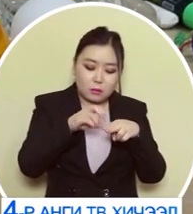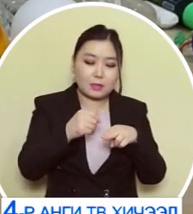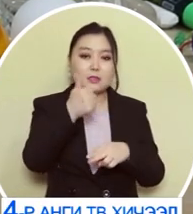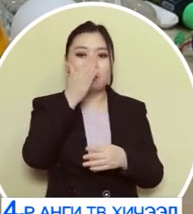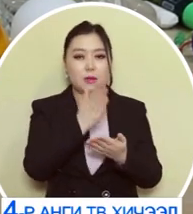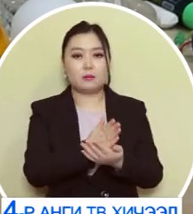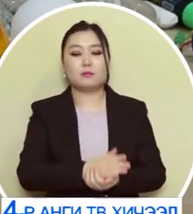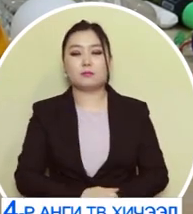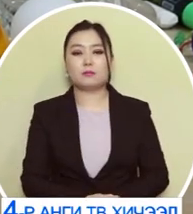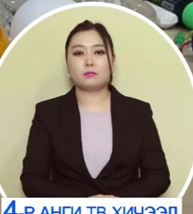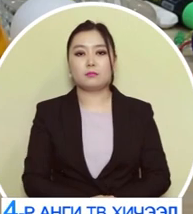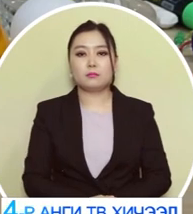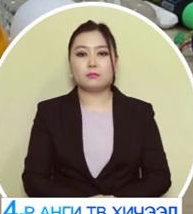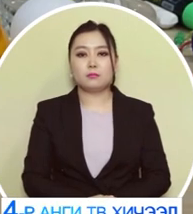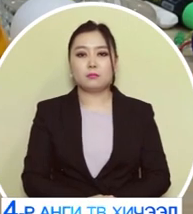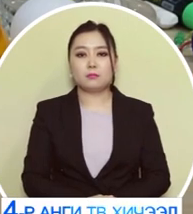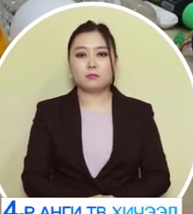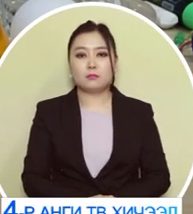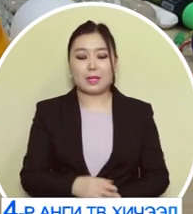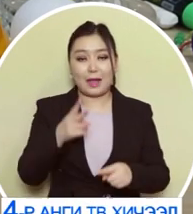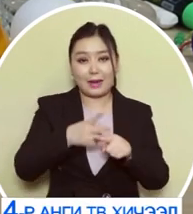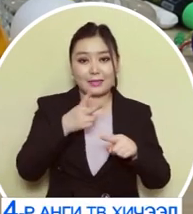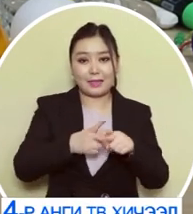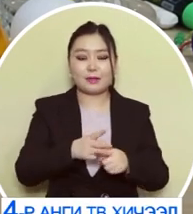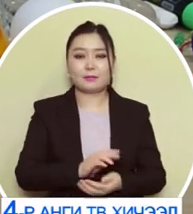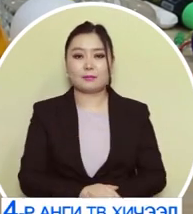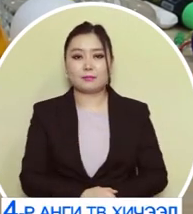Ұшы темір болғандықтан жанды.